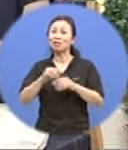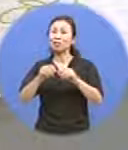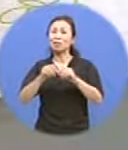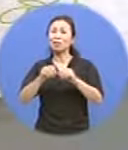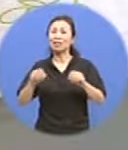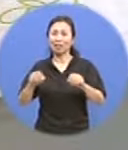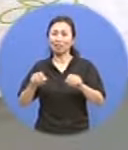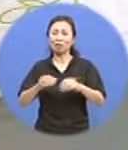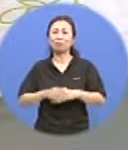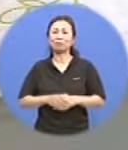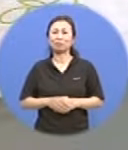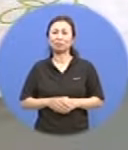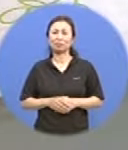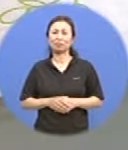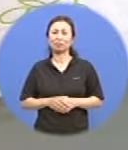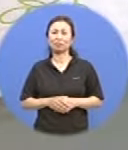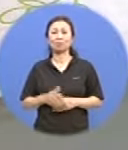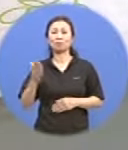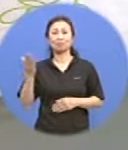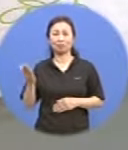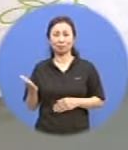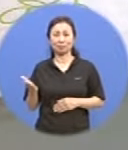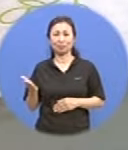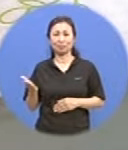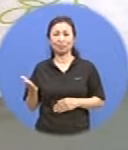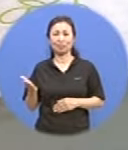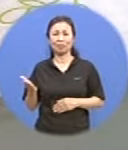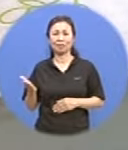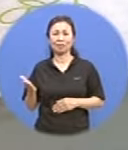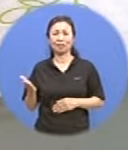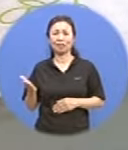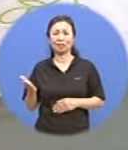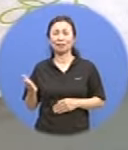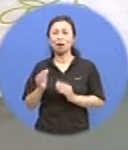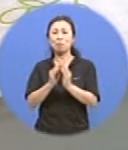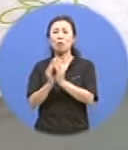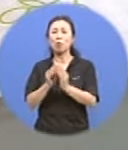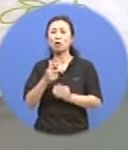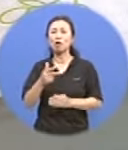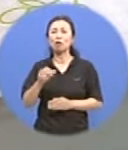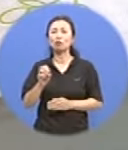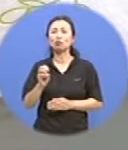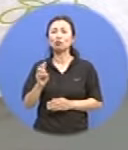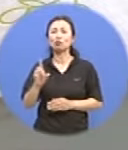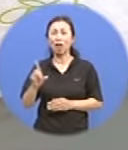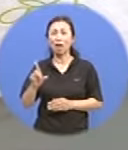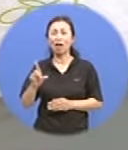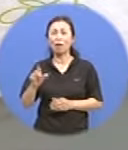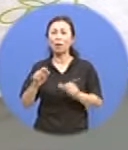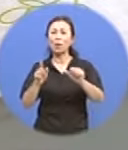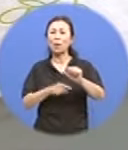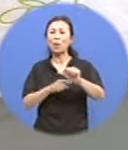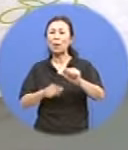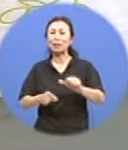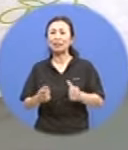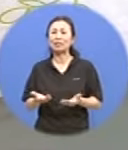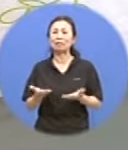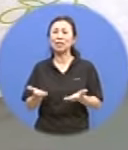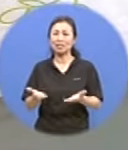はい、今週は荒川の桃を使った桃のジュレを5人の方にプレゼントします